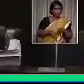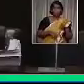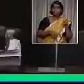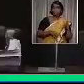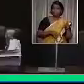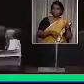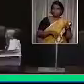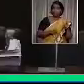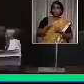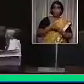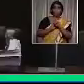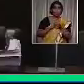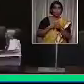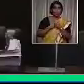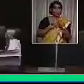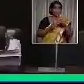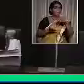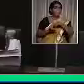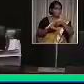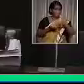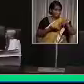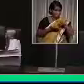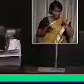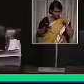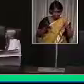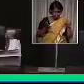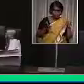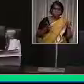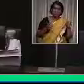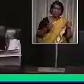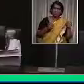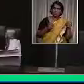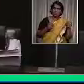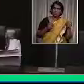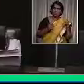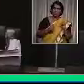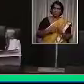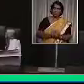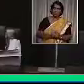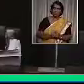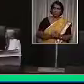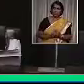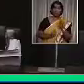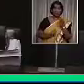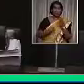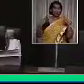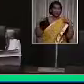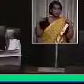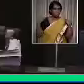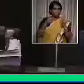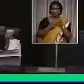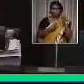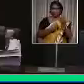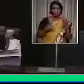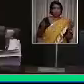நிதியை இந்த அரசாங்கம் வந்து வேண்டும் என்று கொடுக்காமல் 2.5 வருஷங்களாக தடுத்தார்கள். எனவே இந்த ஜனாதிபதியிடத்திலே நாங்கள் வேண்டுகோள் விடுக்கின்றோம், அந்த